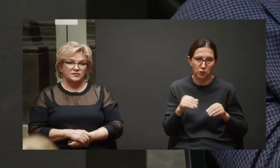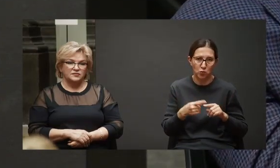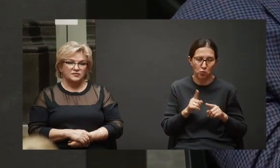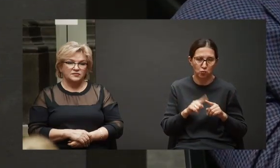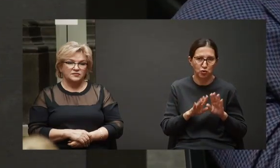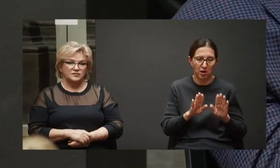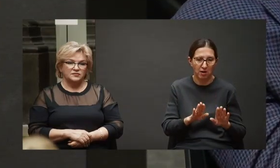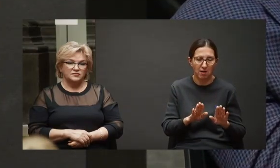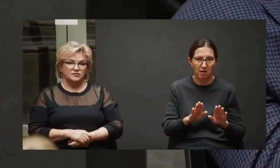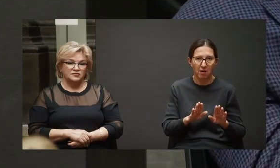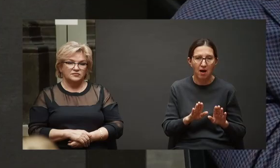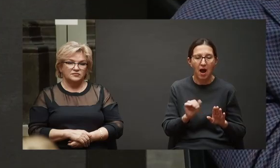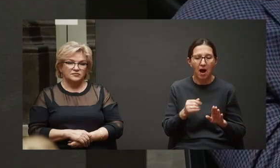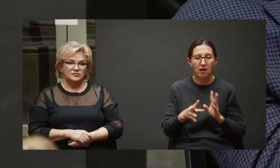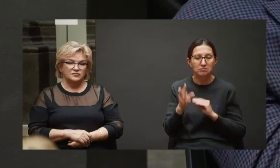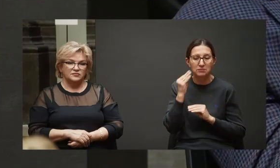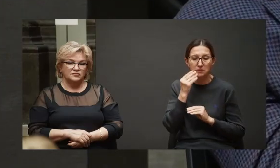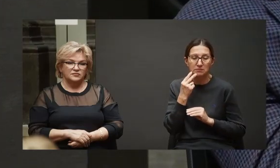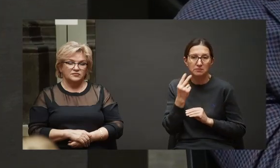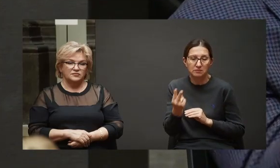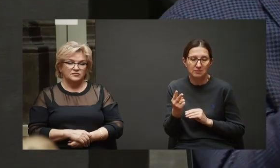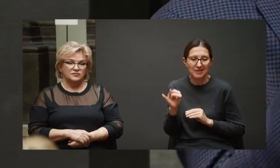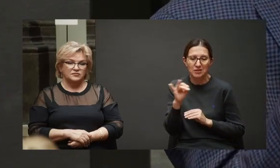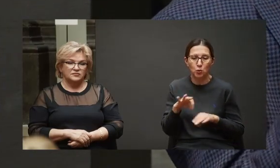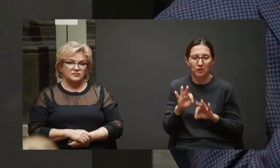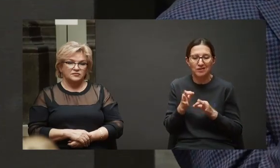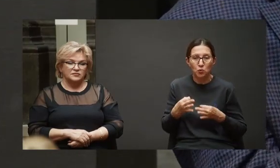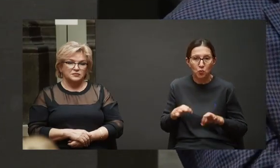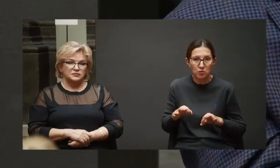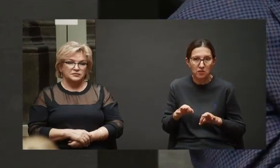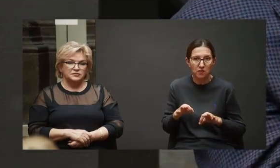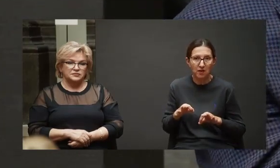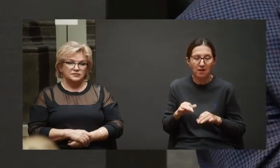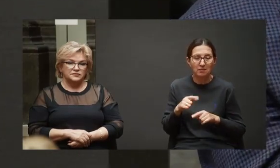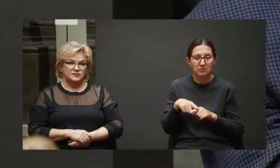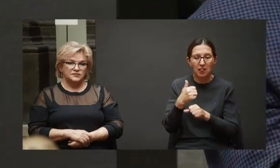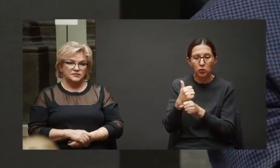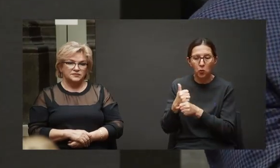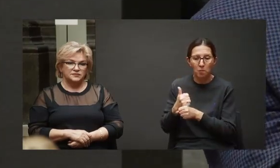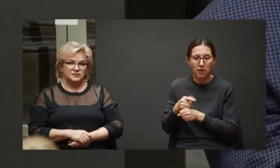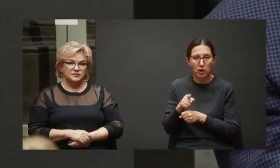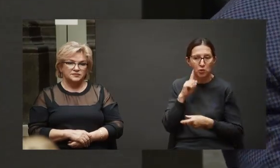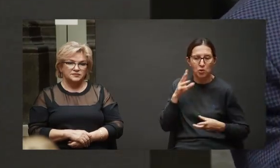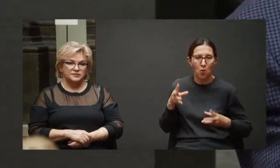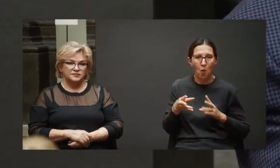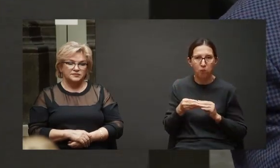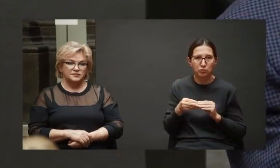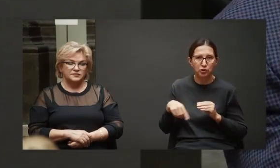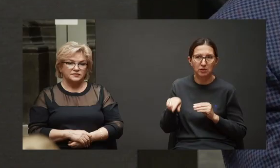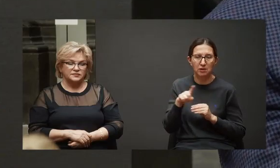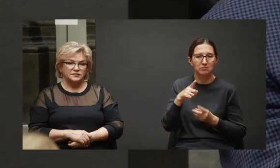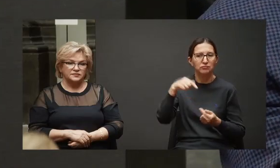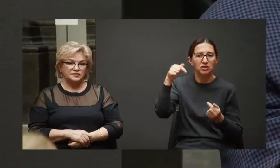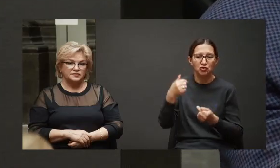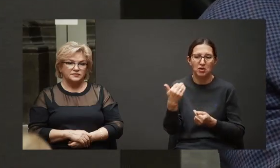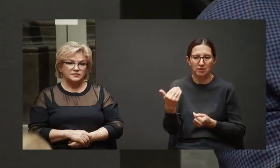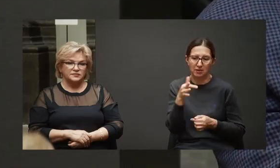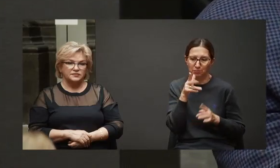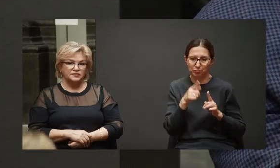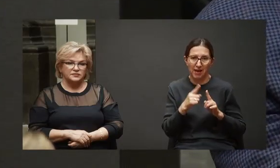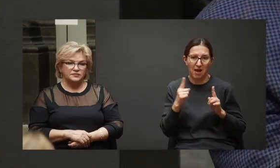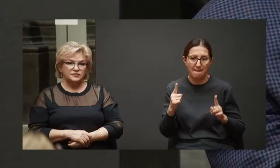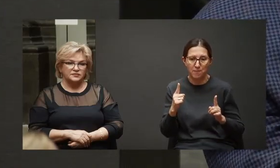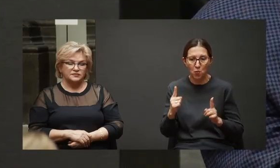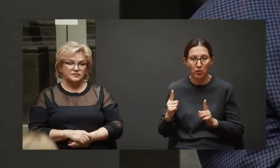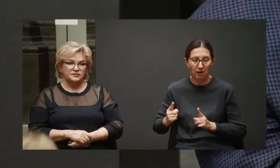вот рассмотрение истории искусства с точки зрения доминирующих общих визуальных черт эпохи,